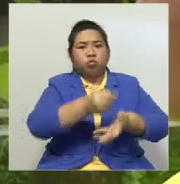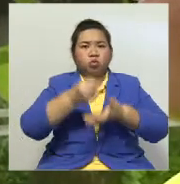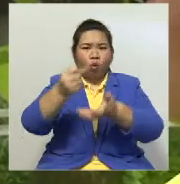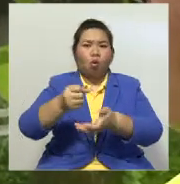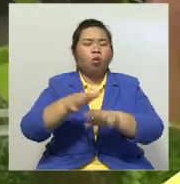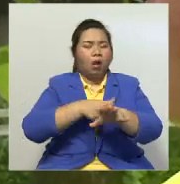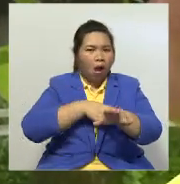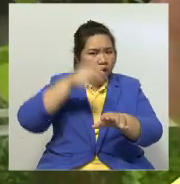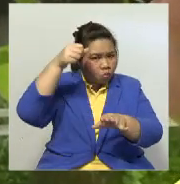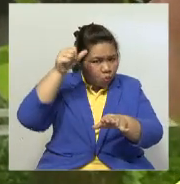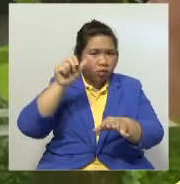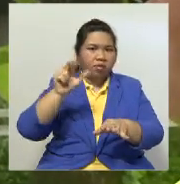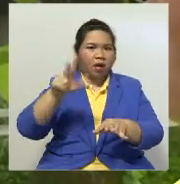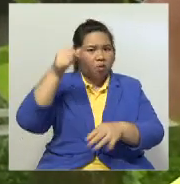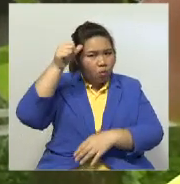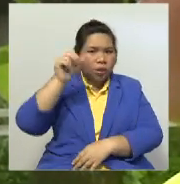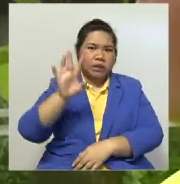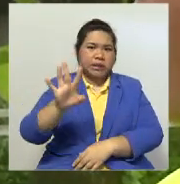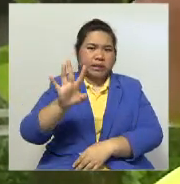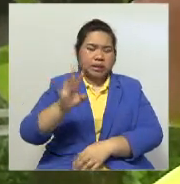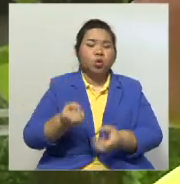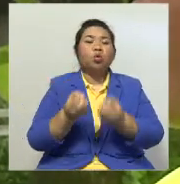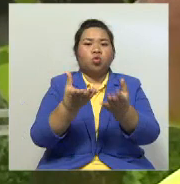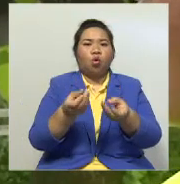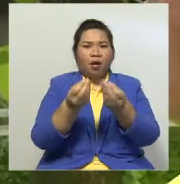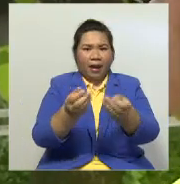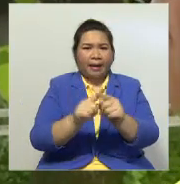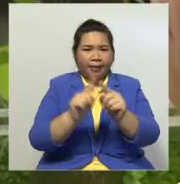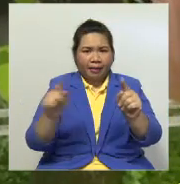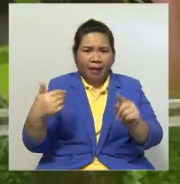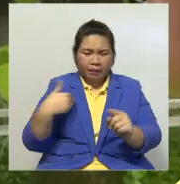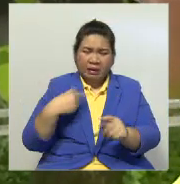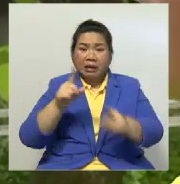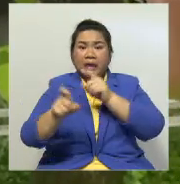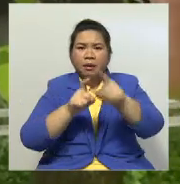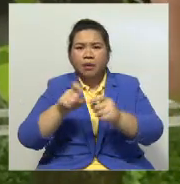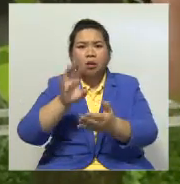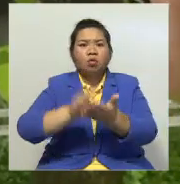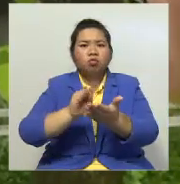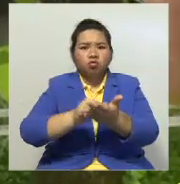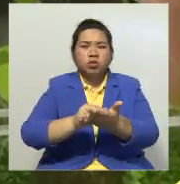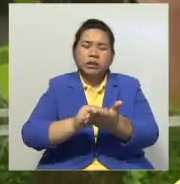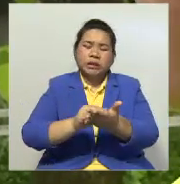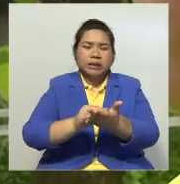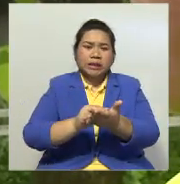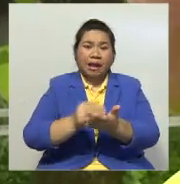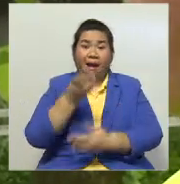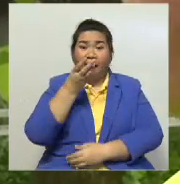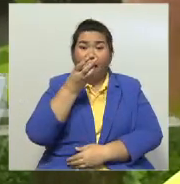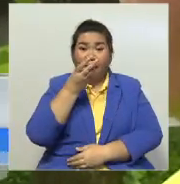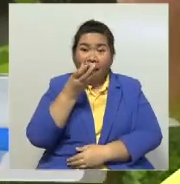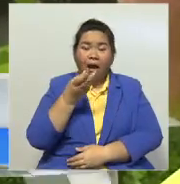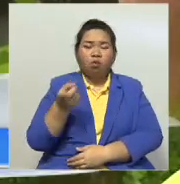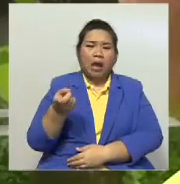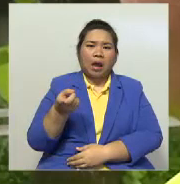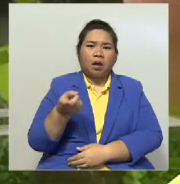ายวันละ 3-4 วันละนะครับก็ส่งเข้าไปแต่ว่าจากการสืบสภาพเนี่ยก็ทราบว่าข้าวส